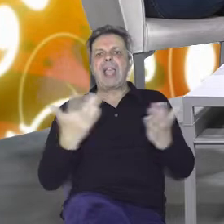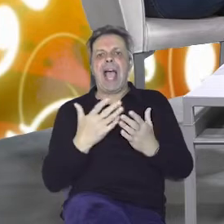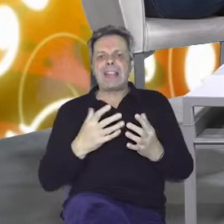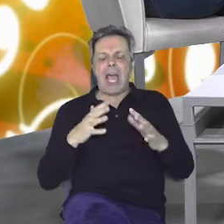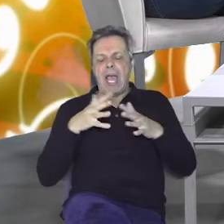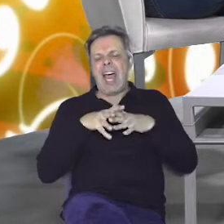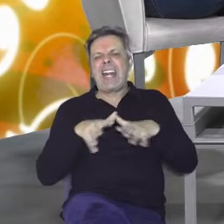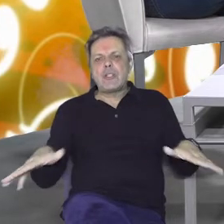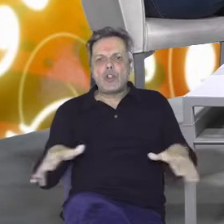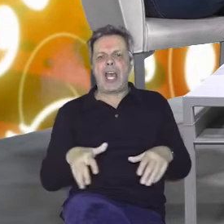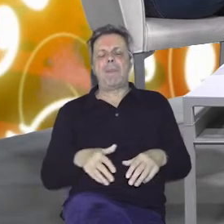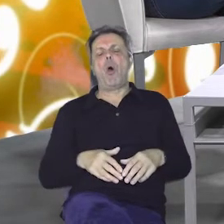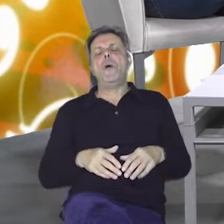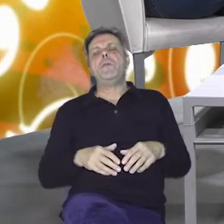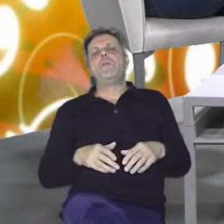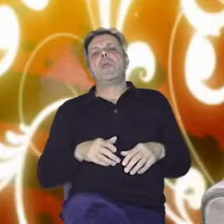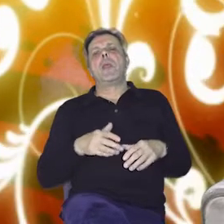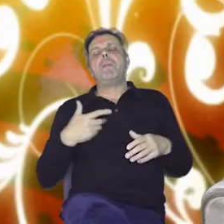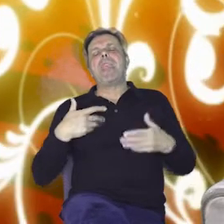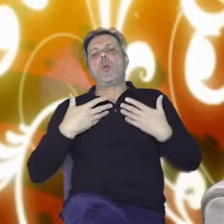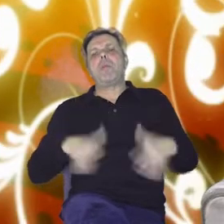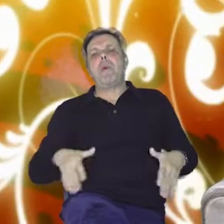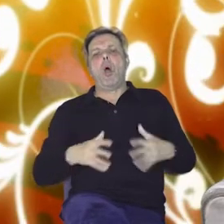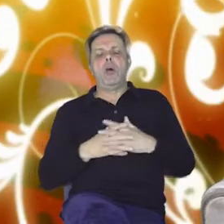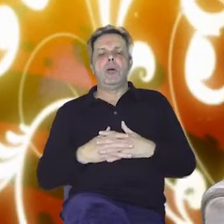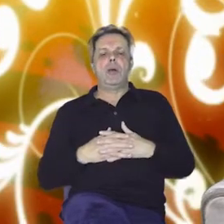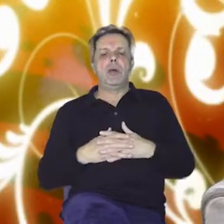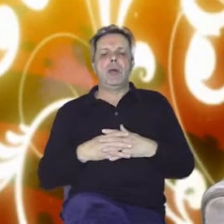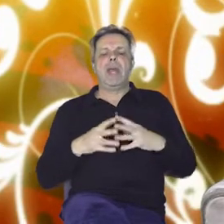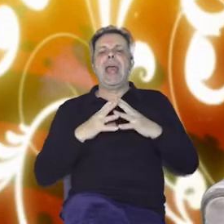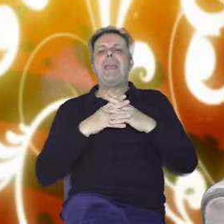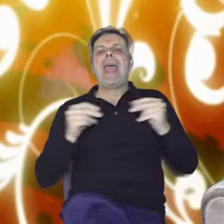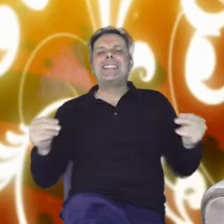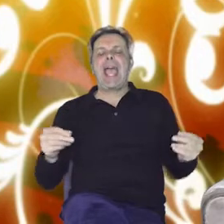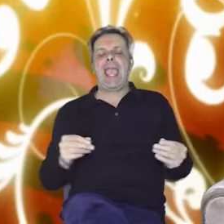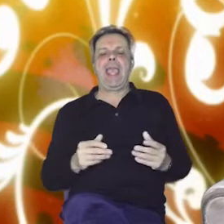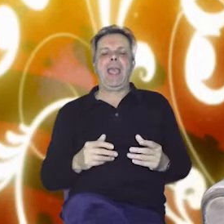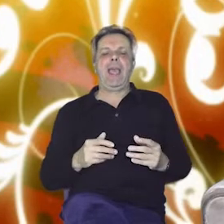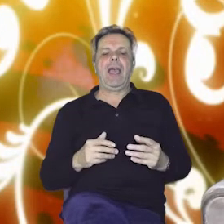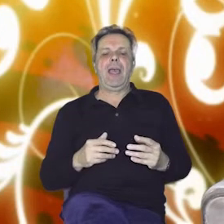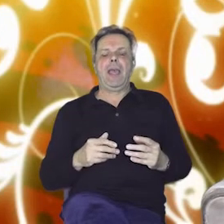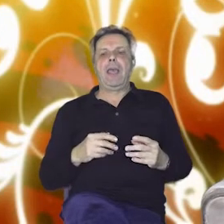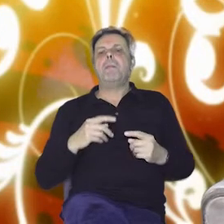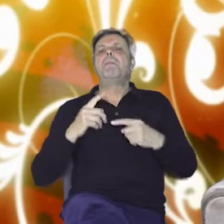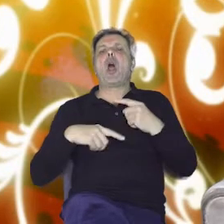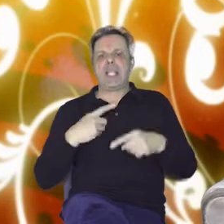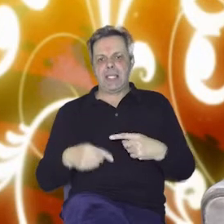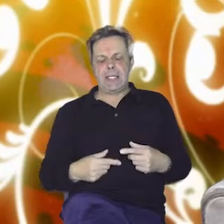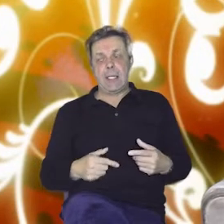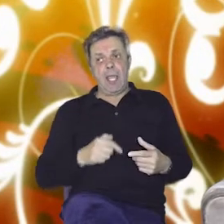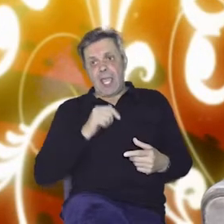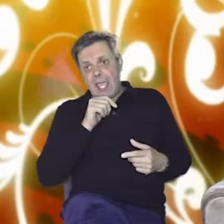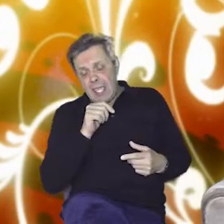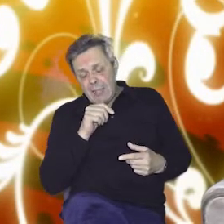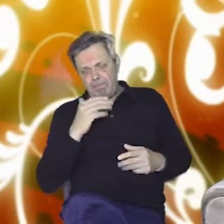razočaramo, onda gubimo, nestaje tog terapijskog procesa. I